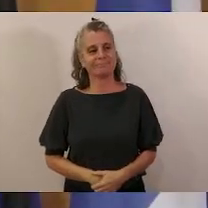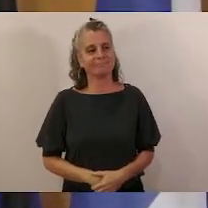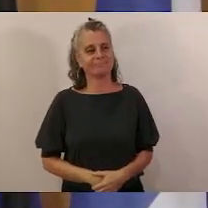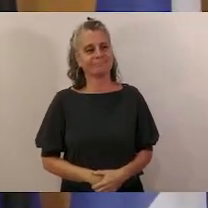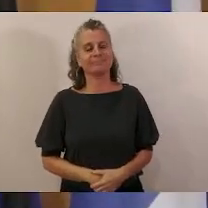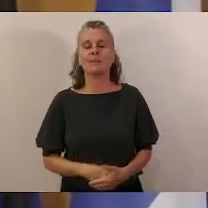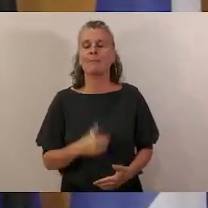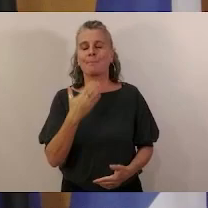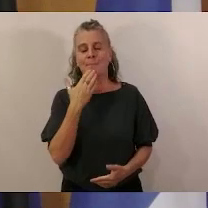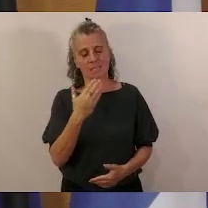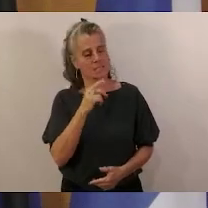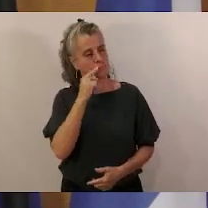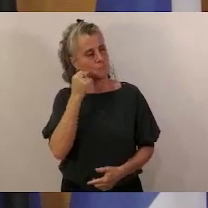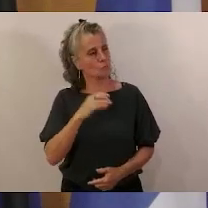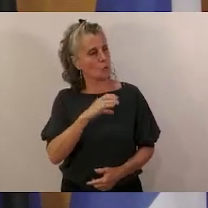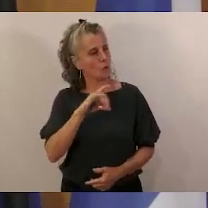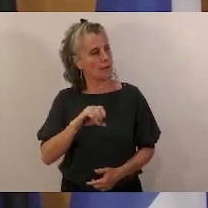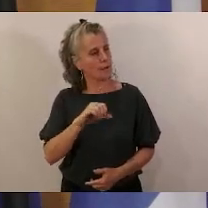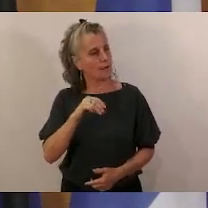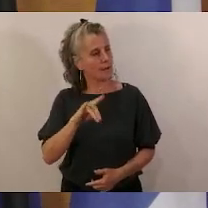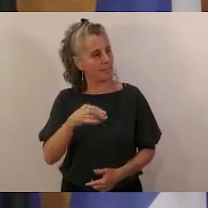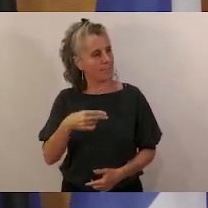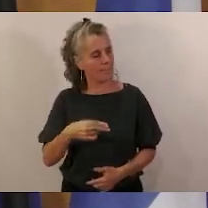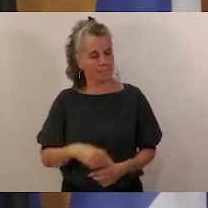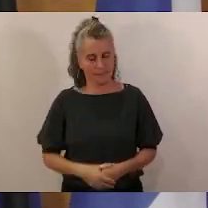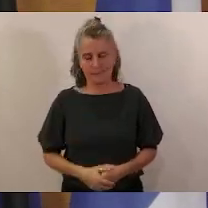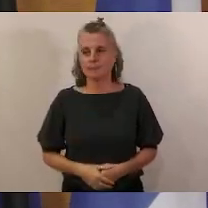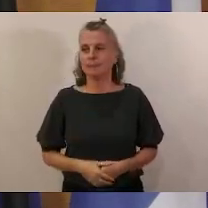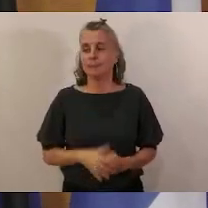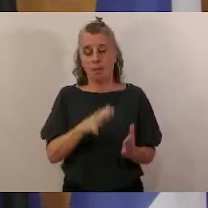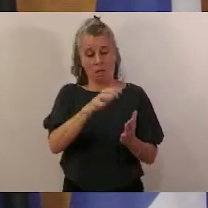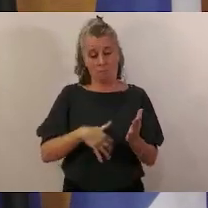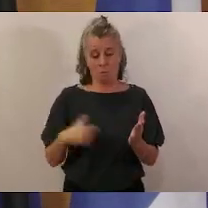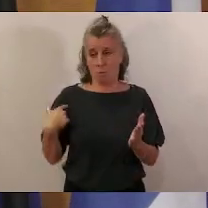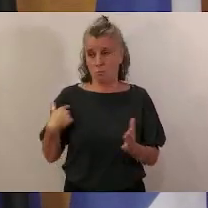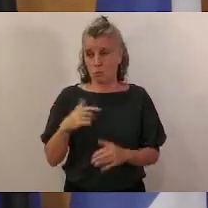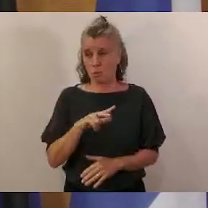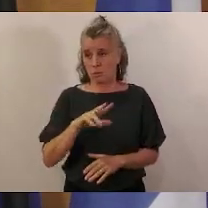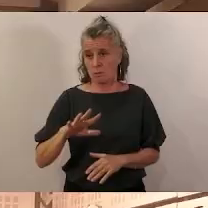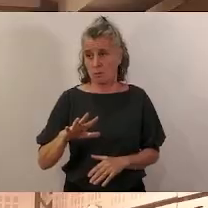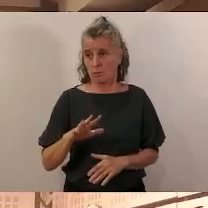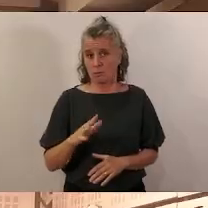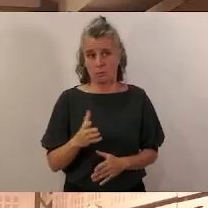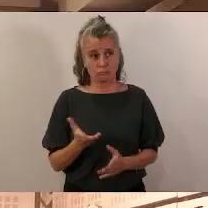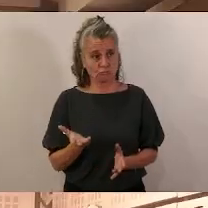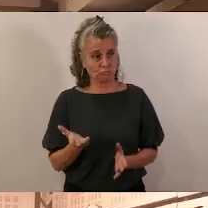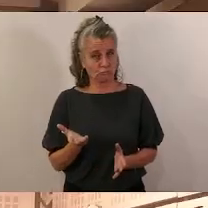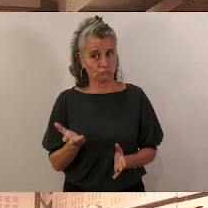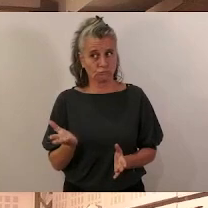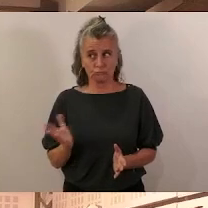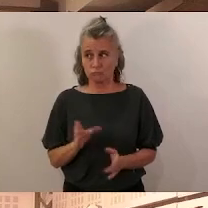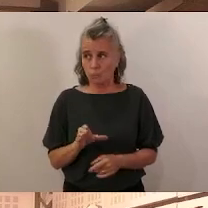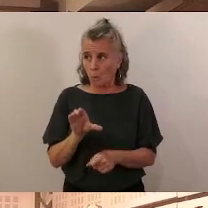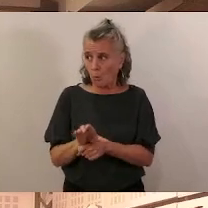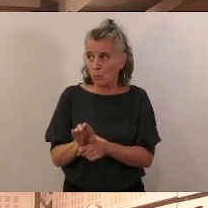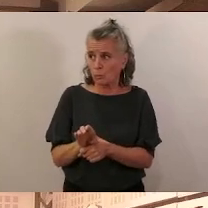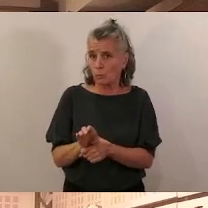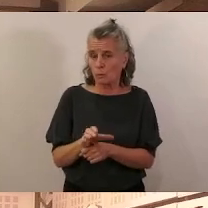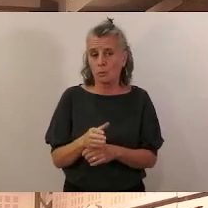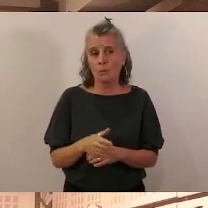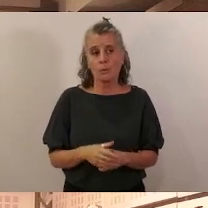Merci, monsieur Kahn. Sur le rapport donc 35, y a-t-il des